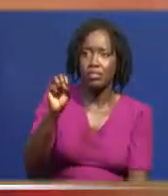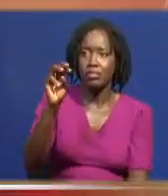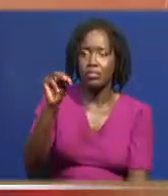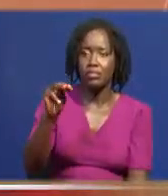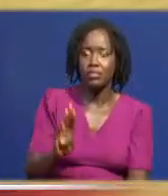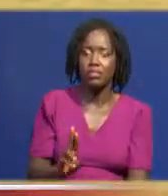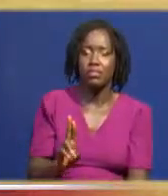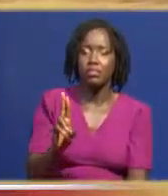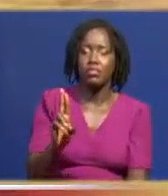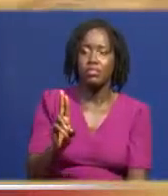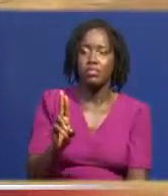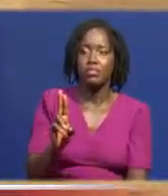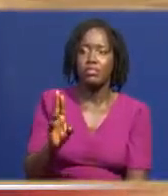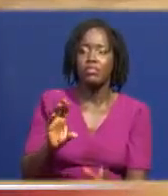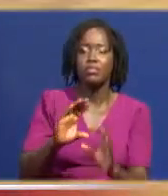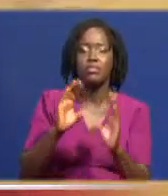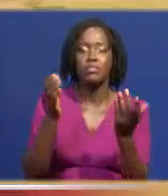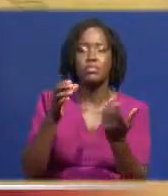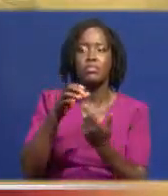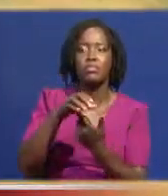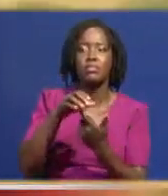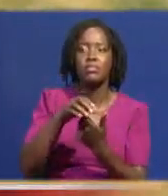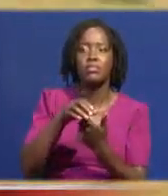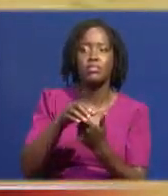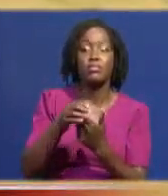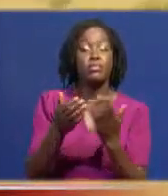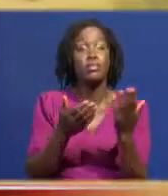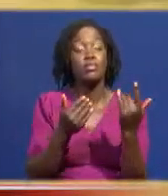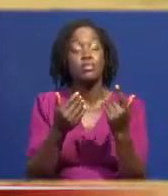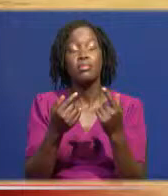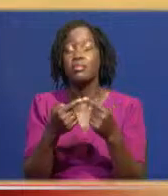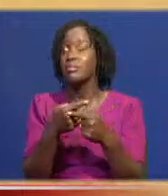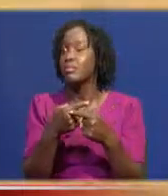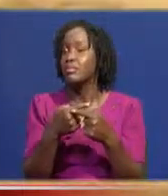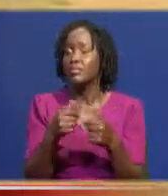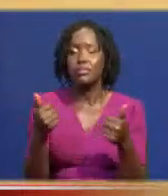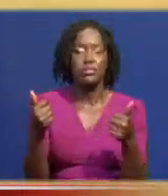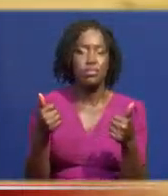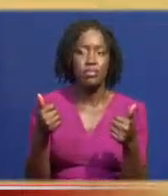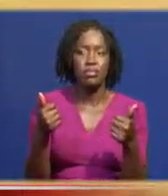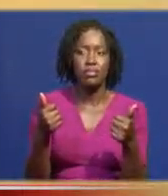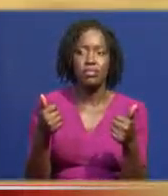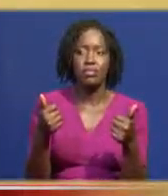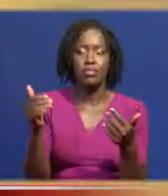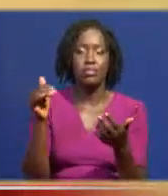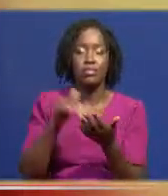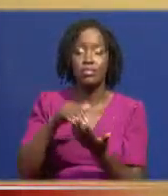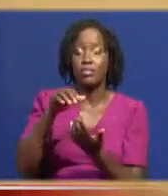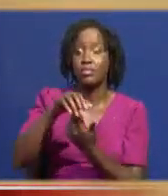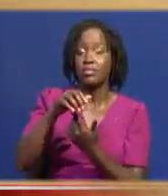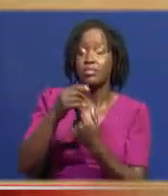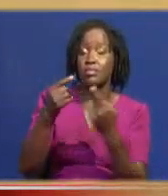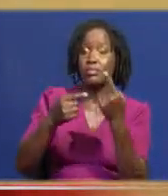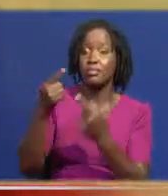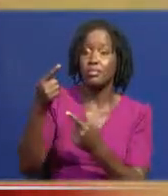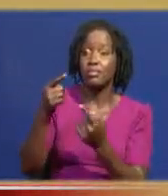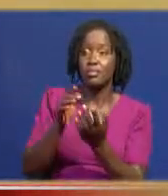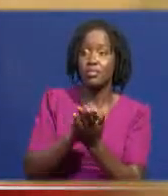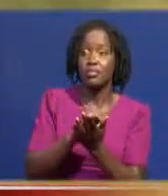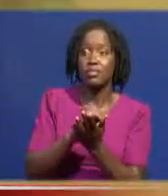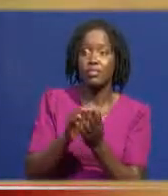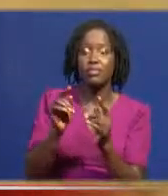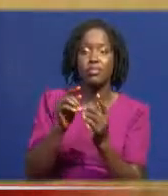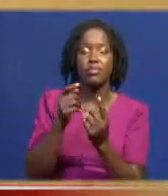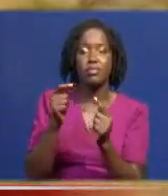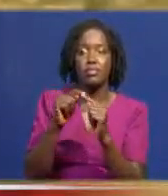Carl Rovanpera anatarajia kufanya vema kwenye hali hiyo, huku akipania kutoa tena ubingwa na kuhifadhi nafasi ya